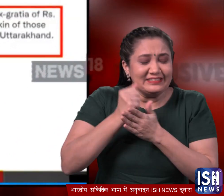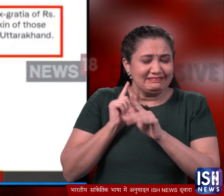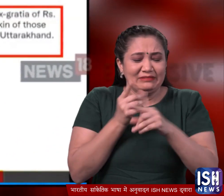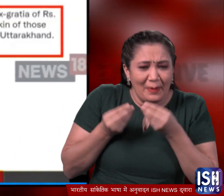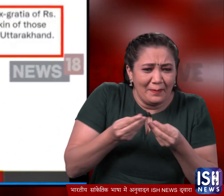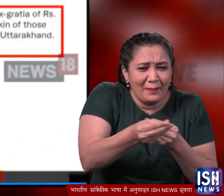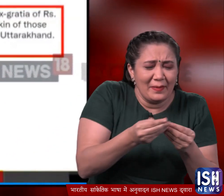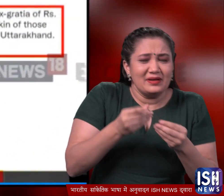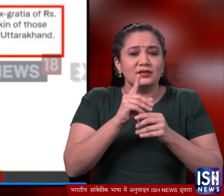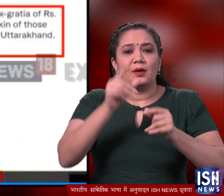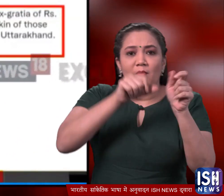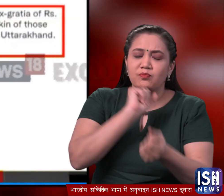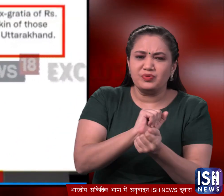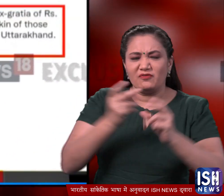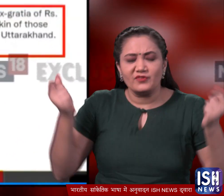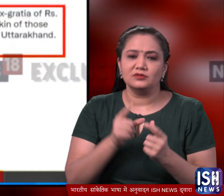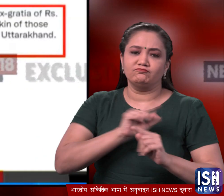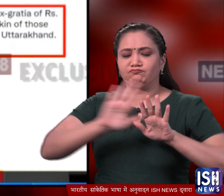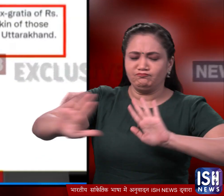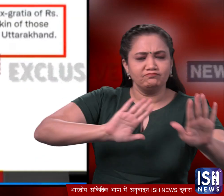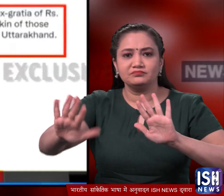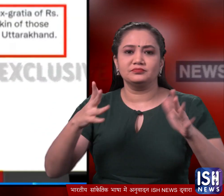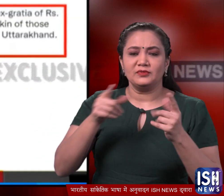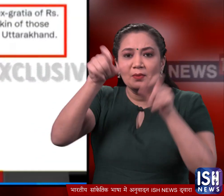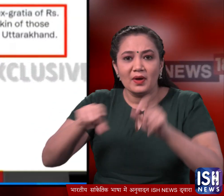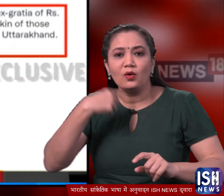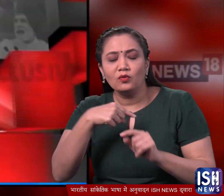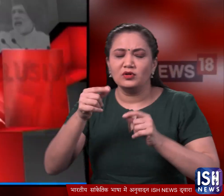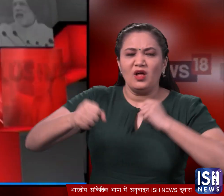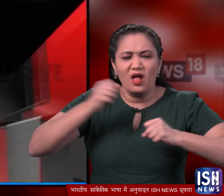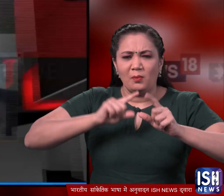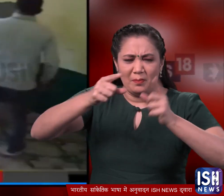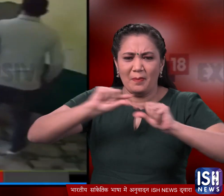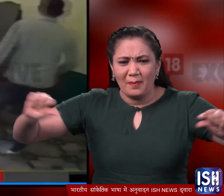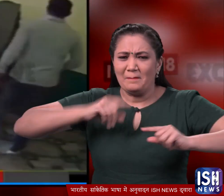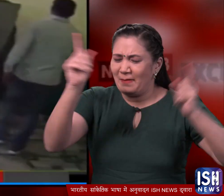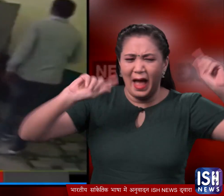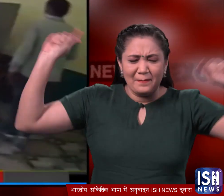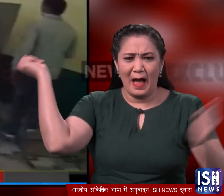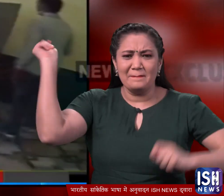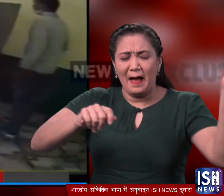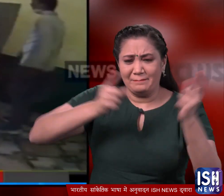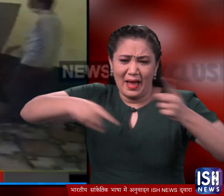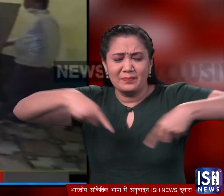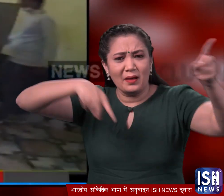की भी कोशिश की, जिसे देखकर वहां मौजूद पुलिस वाले एक्शन में आ गए। उन्होंने बवाल करने वालों को दौड़ा दौड़ा कर पीटा।